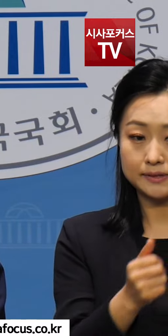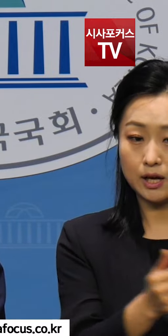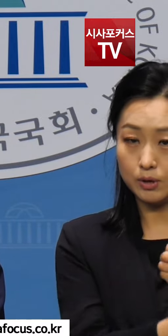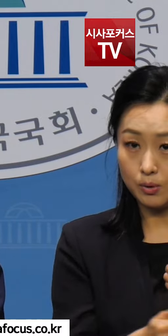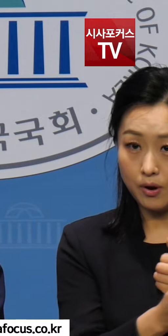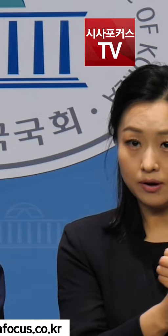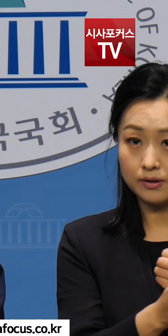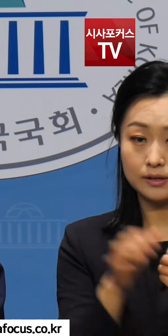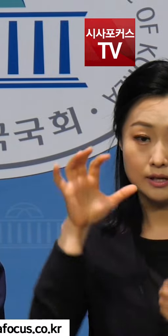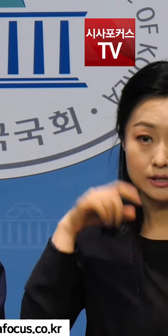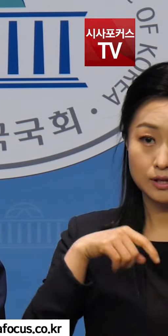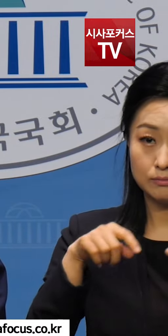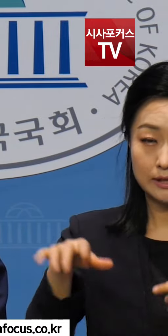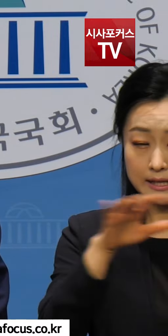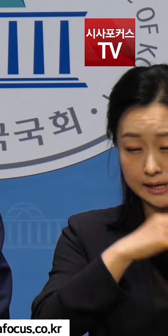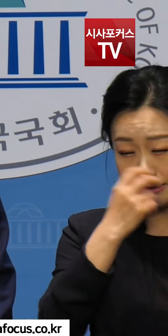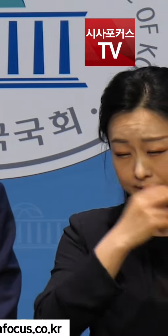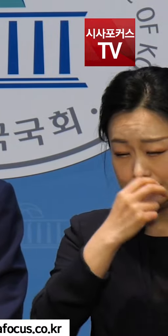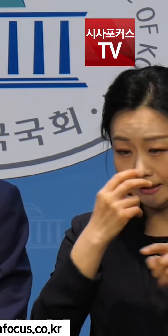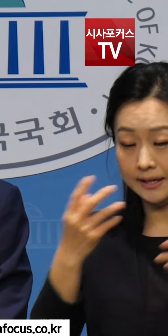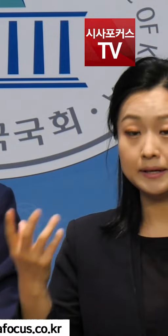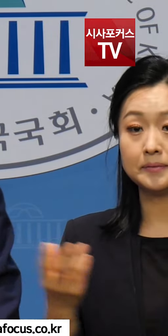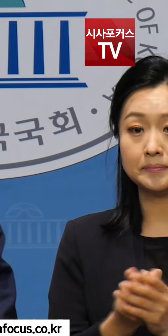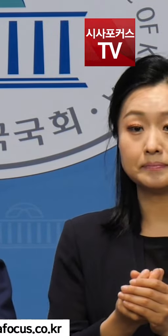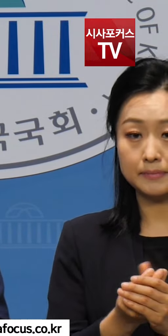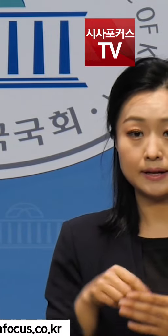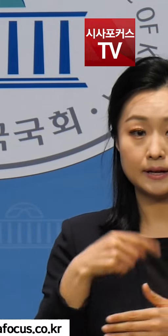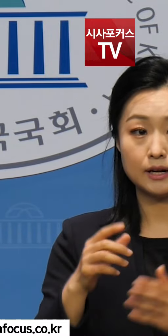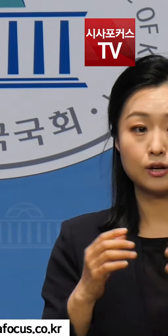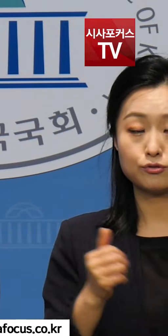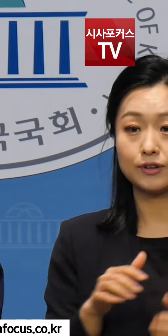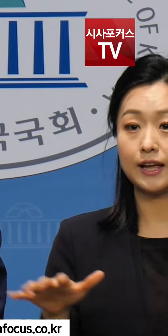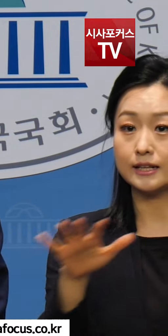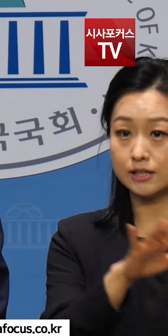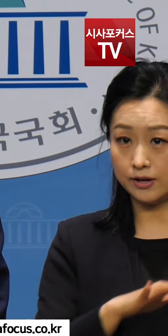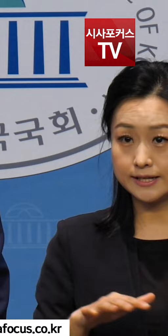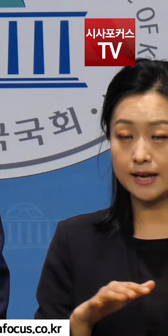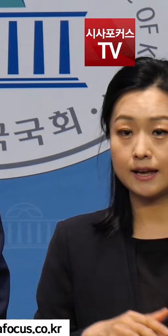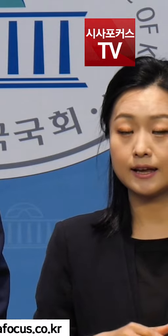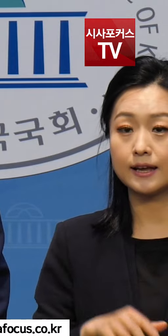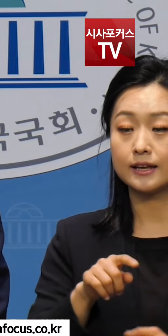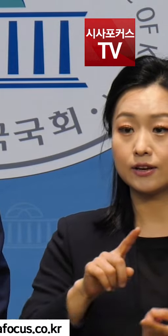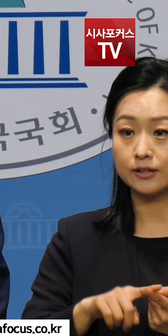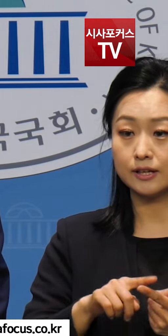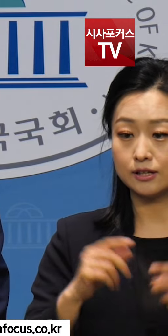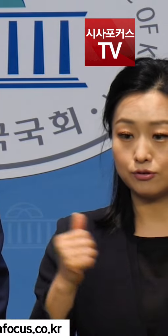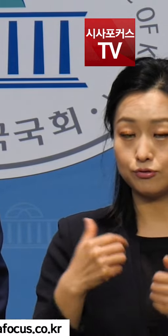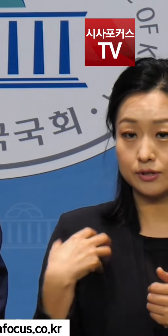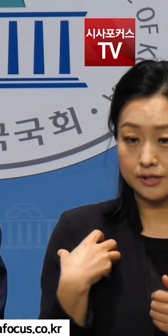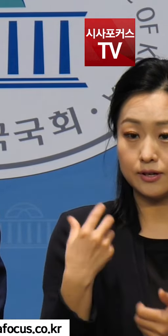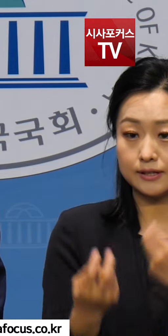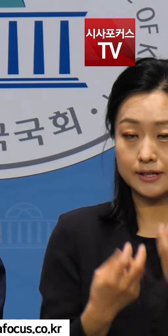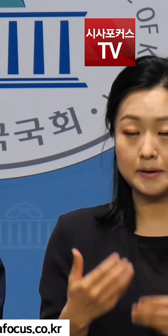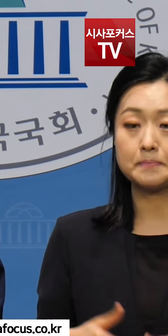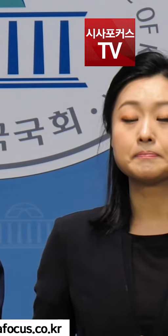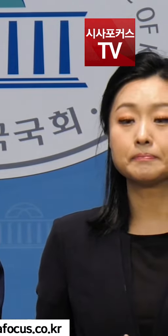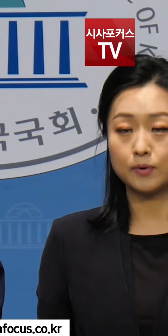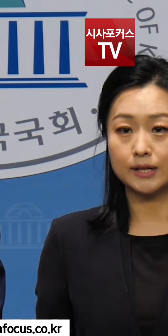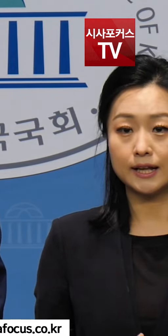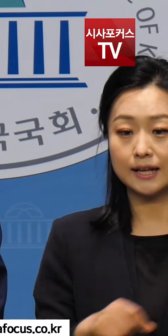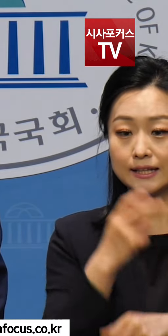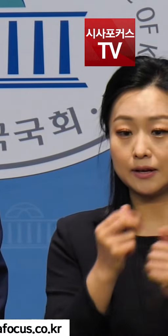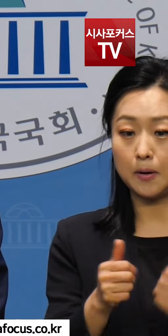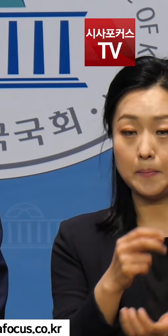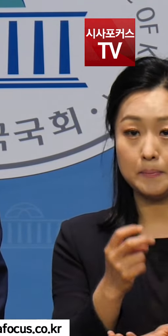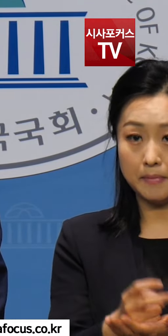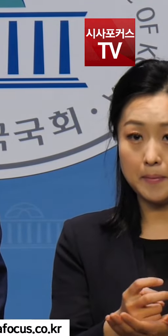진상규명을 이 정도까지라도 끌고 온 이상 이제 국회 전체가 이를 받아야 이어받아야 할 때이다.